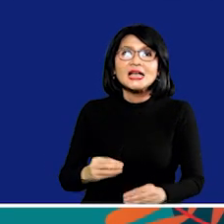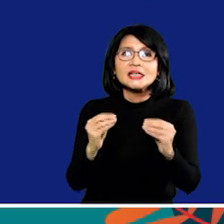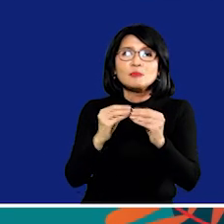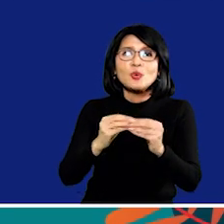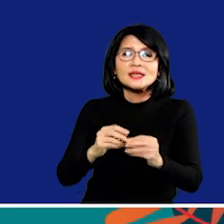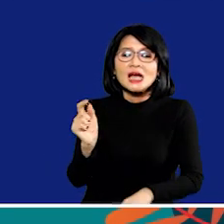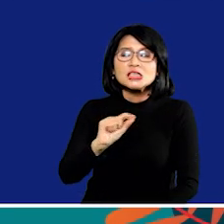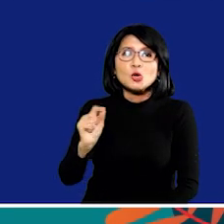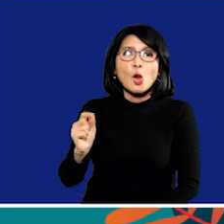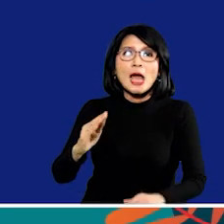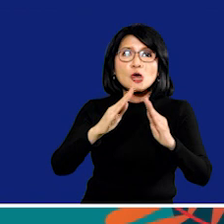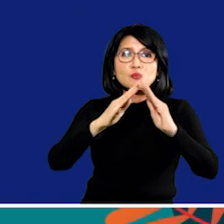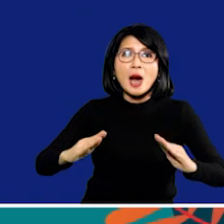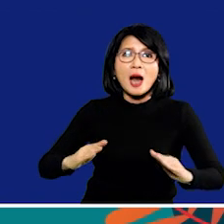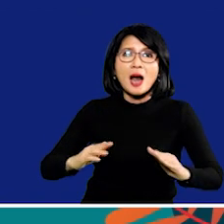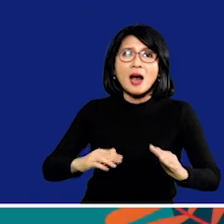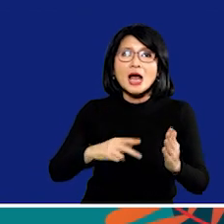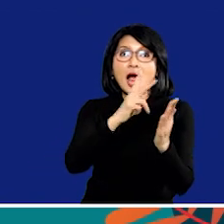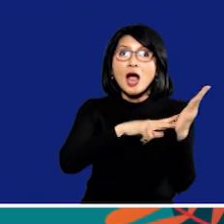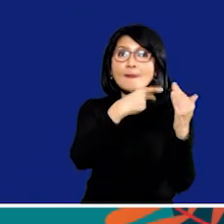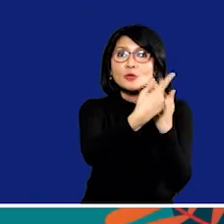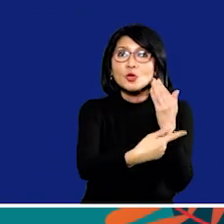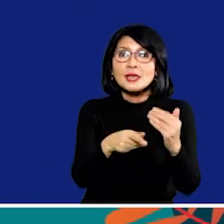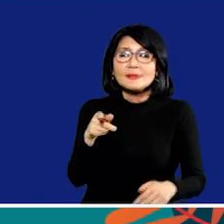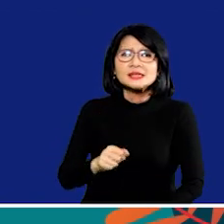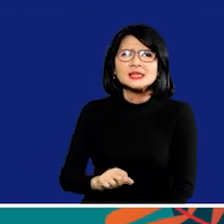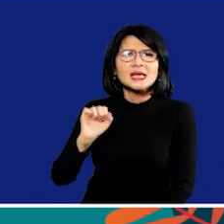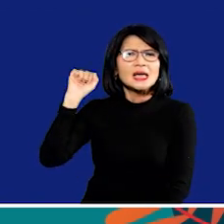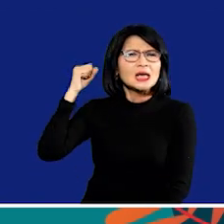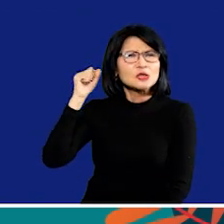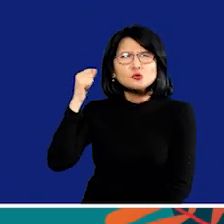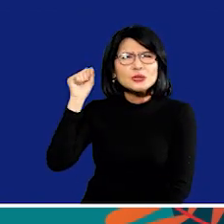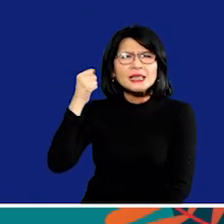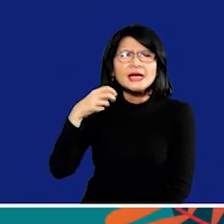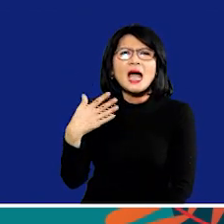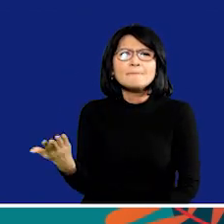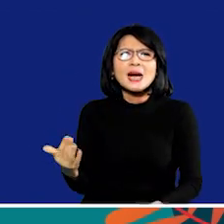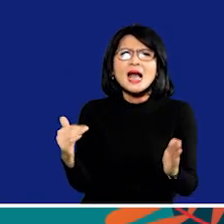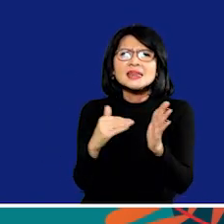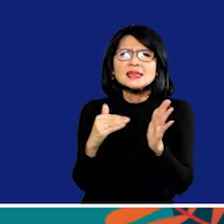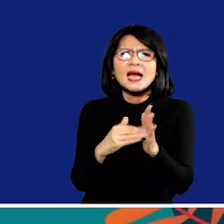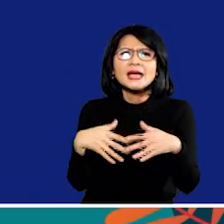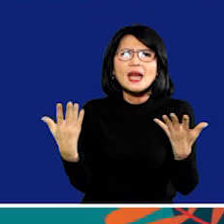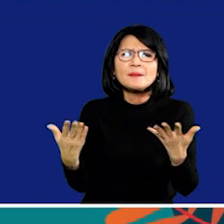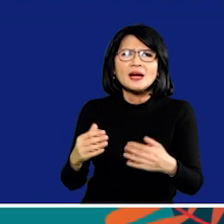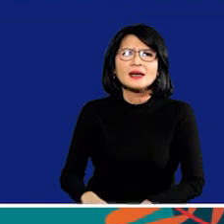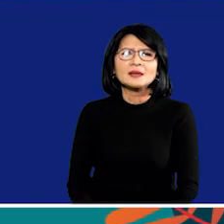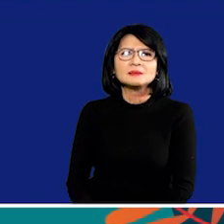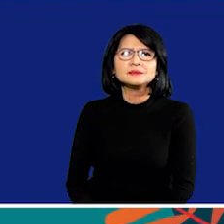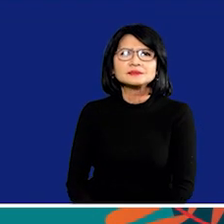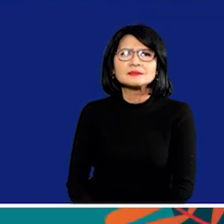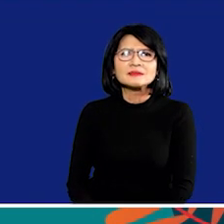pembuatan sekolah rumah ini, proyeknya Echa ini, apa kesulitan dan tantangan dalam membuat karya ini? Baik,